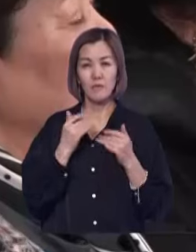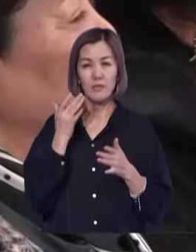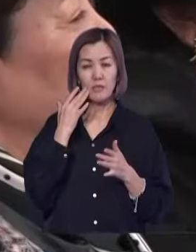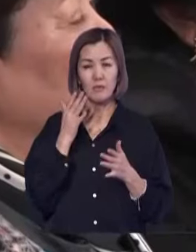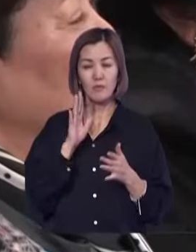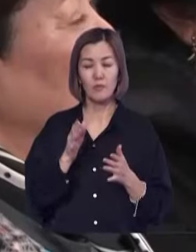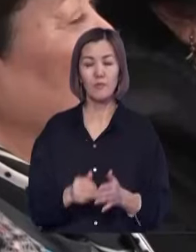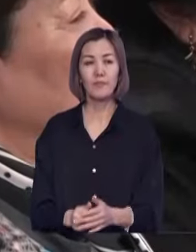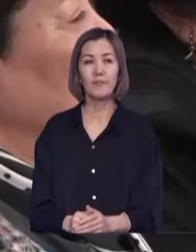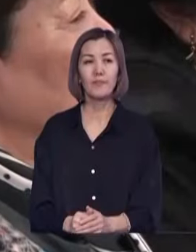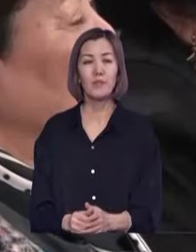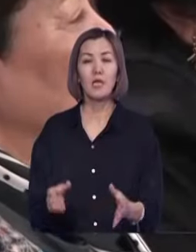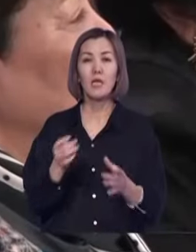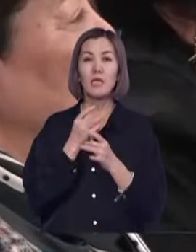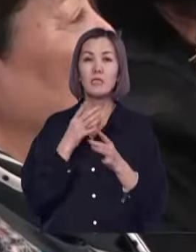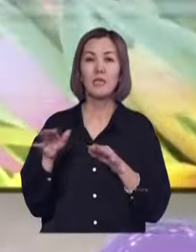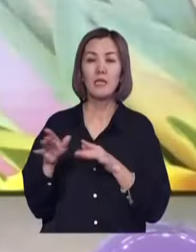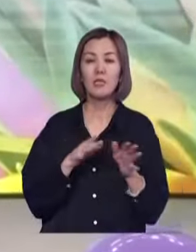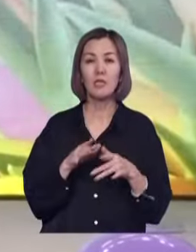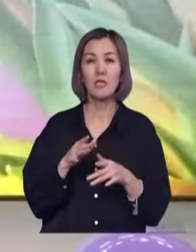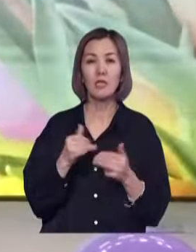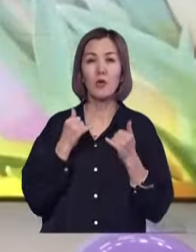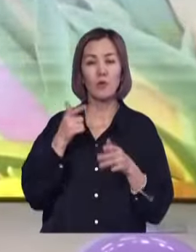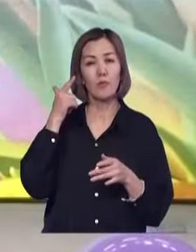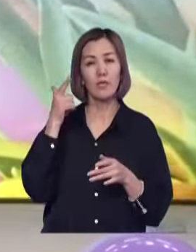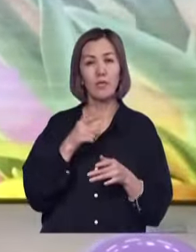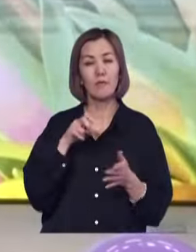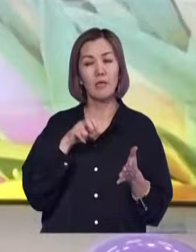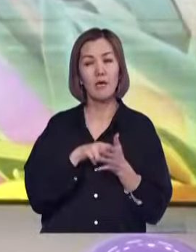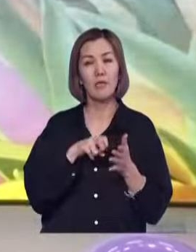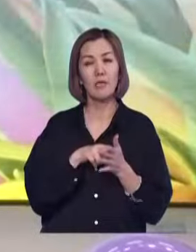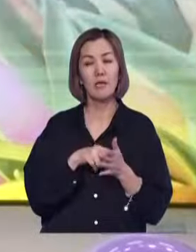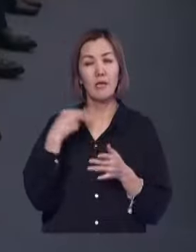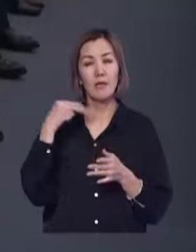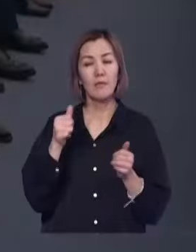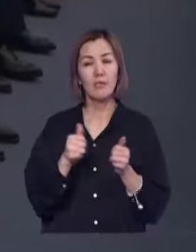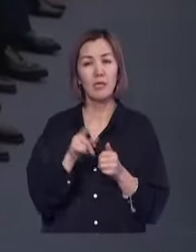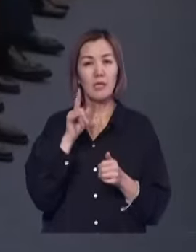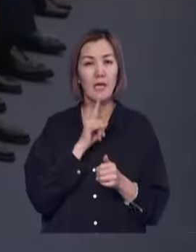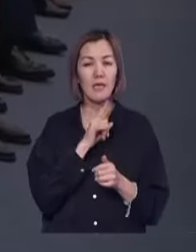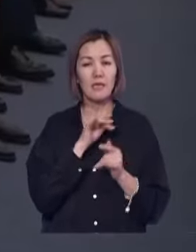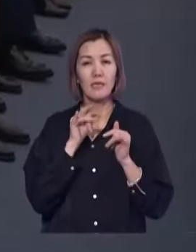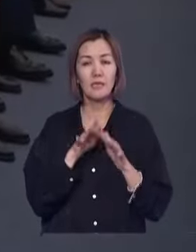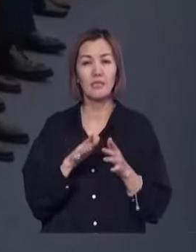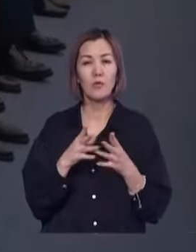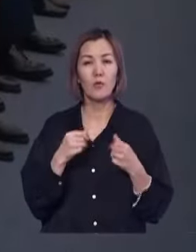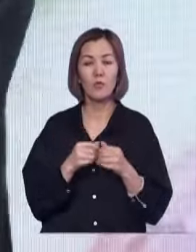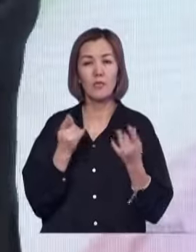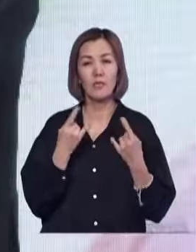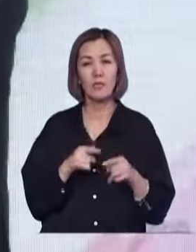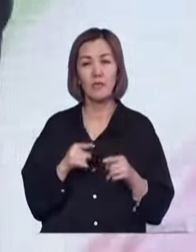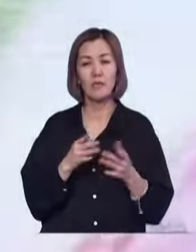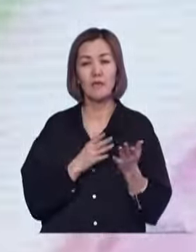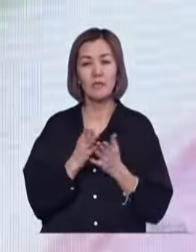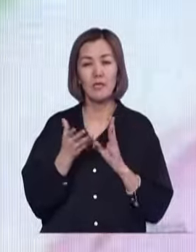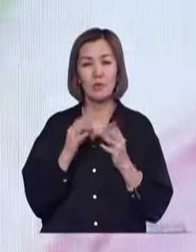лайық. Салтанатты шарада облыс әкімінің құрмет грамотасы мен алғыс хаты және президент жанындағы әйелдер істері және отбасылық демографиялық саясат